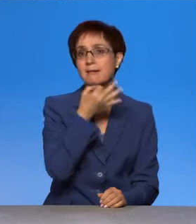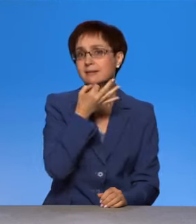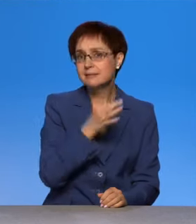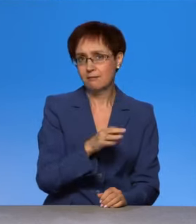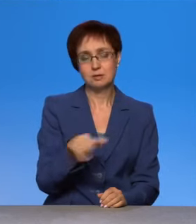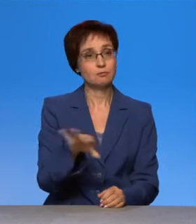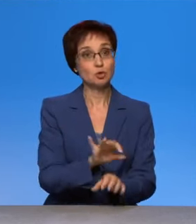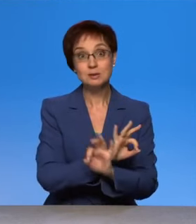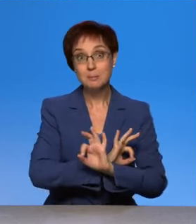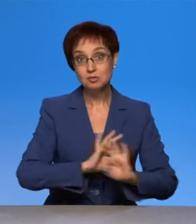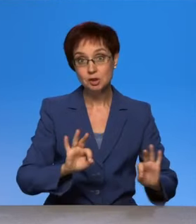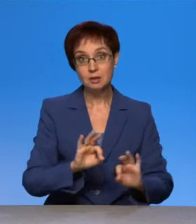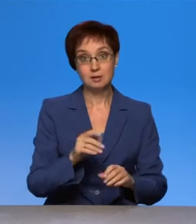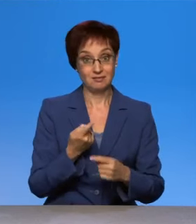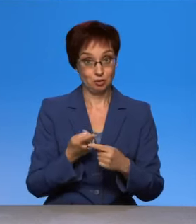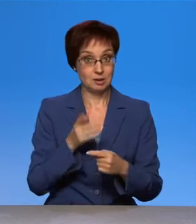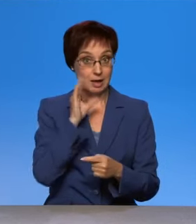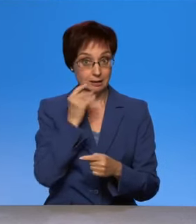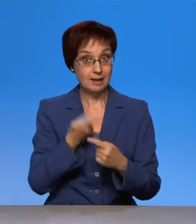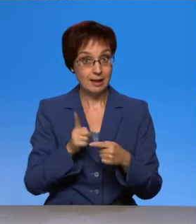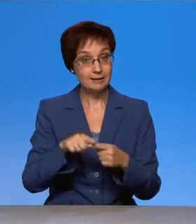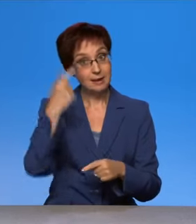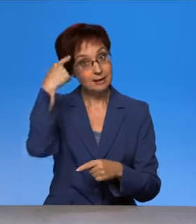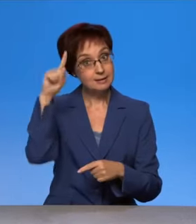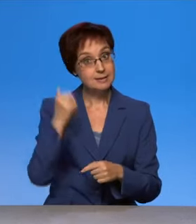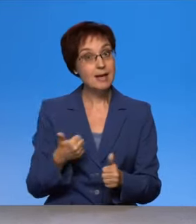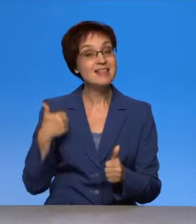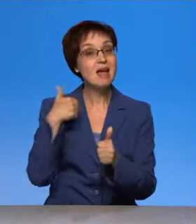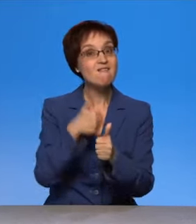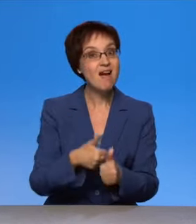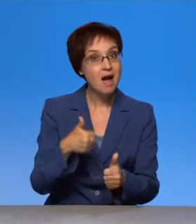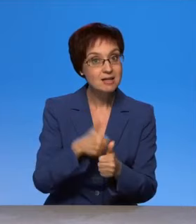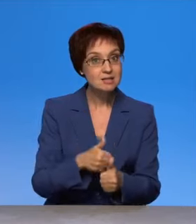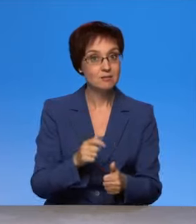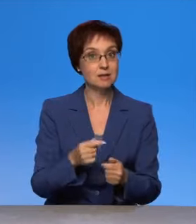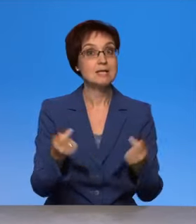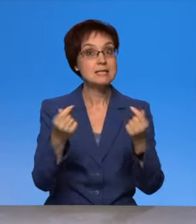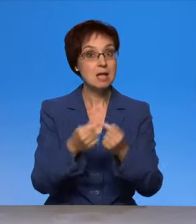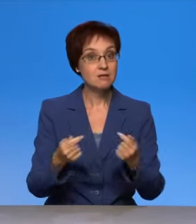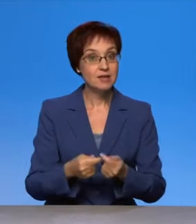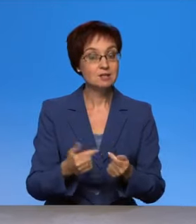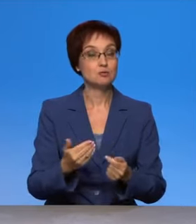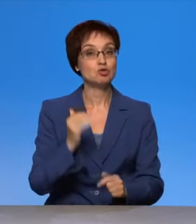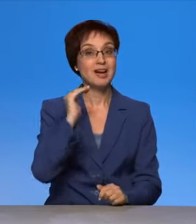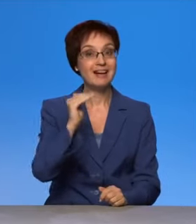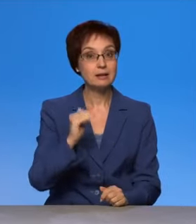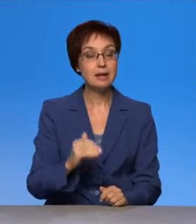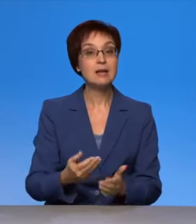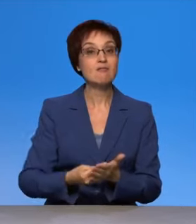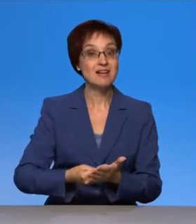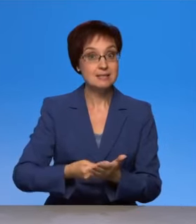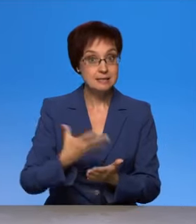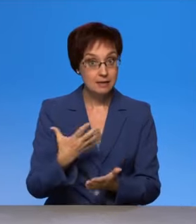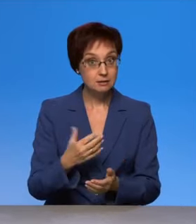идея навязывания человеку соответствующих критериев оценки до него